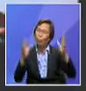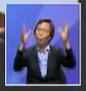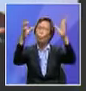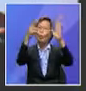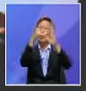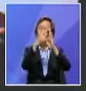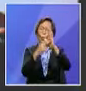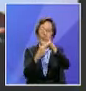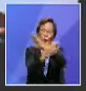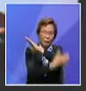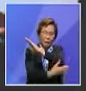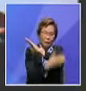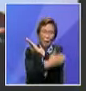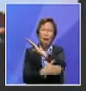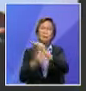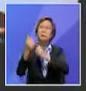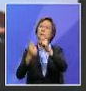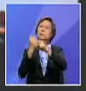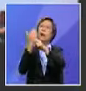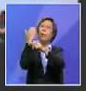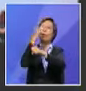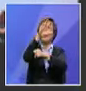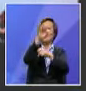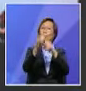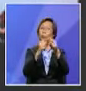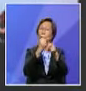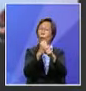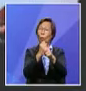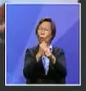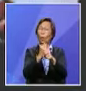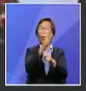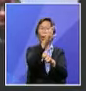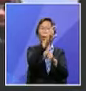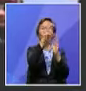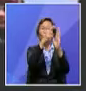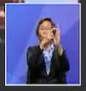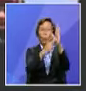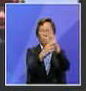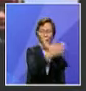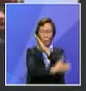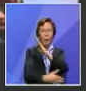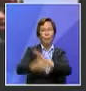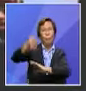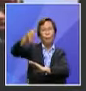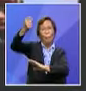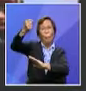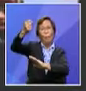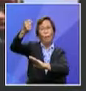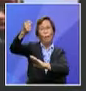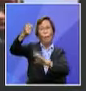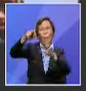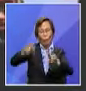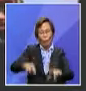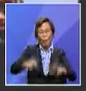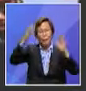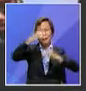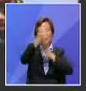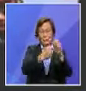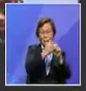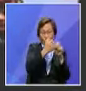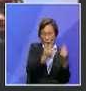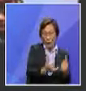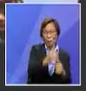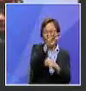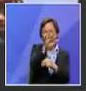rukun negara juga kalau boleh kita lihat tahun lalu adalah 50 tahun selepas rukun negara itu menjadi pegangan seluruh rakyat Malaysia. Untuk tahun ini juga